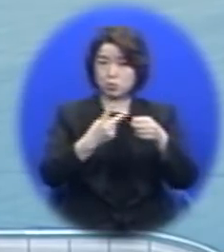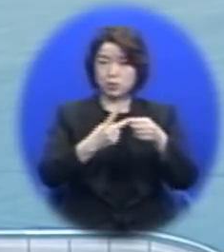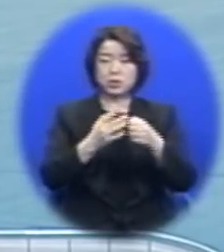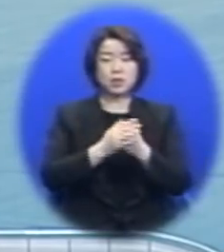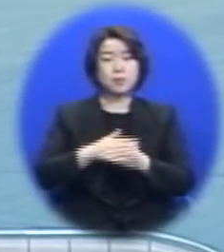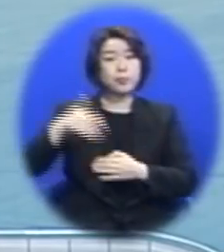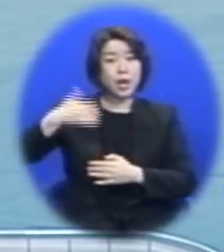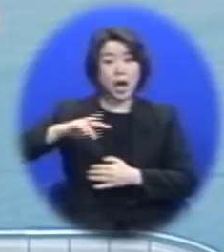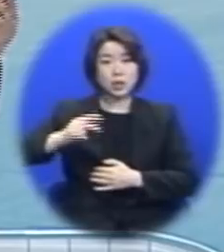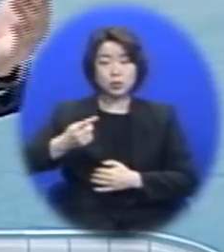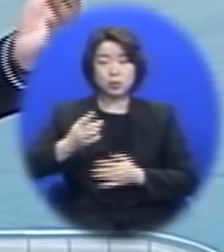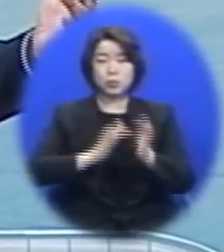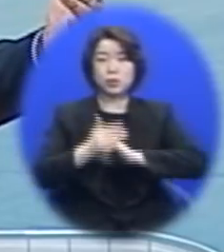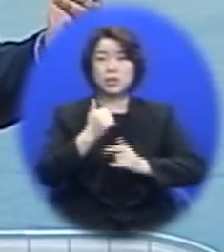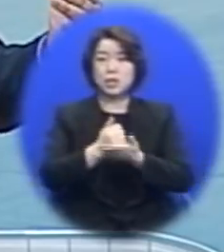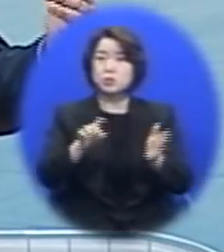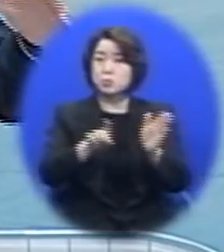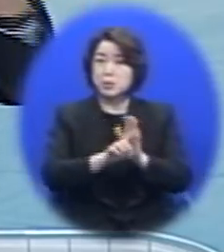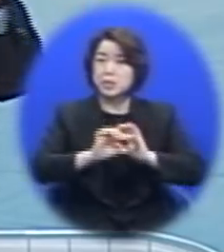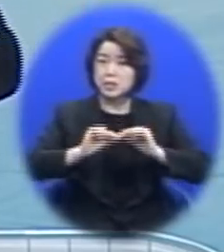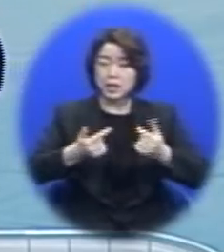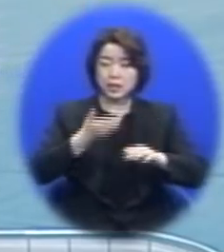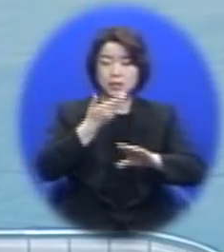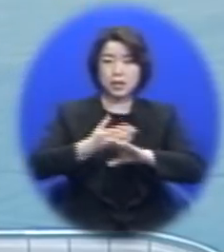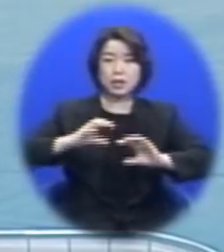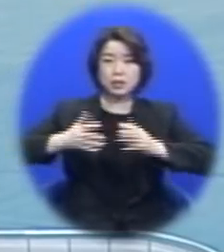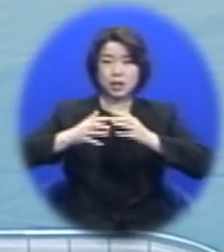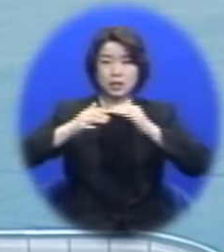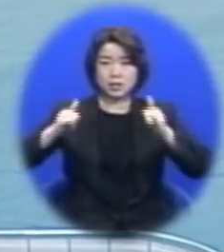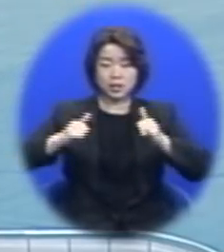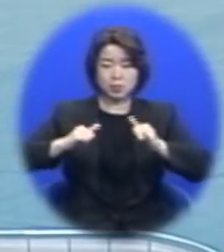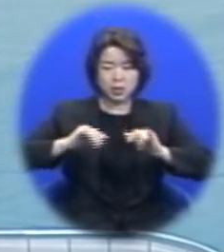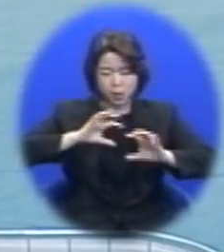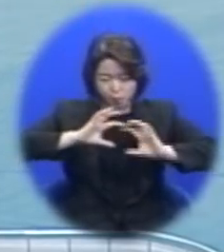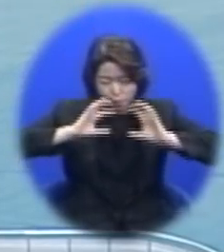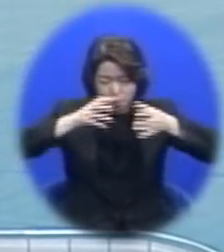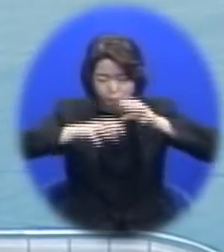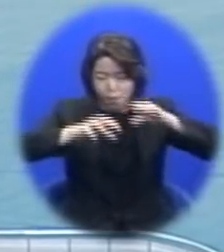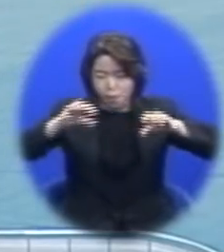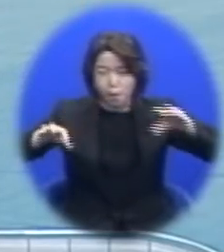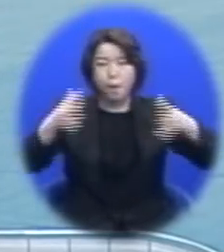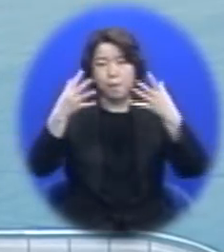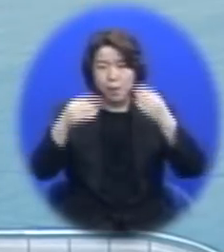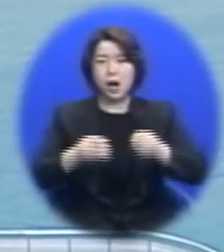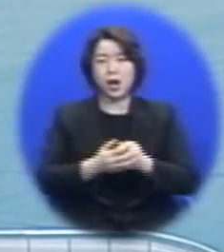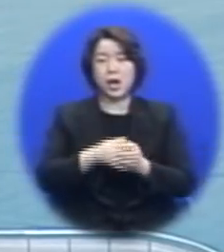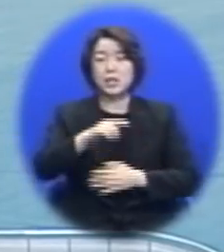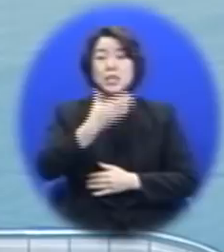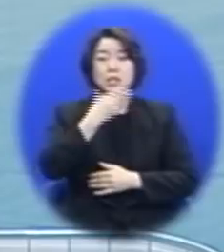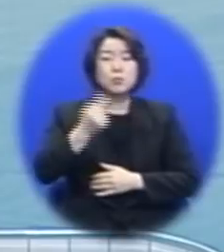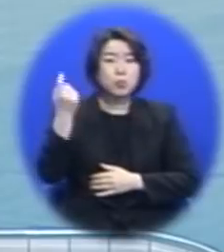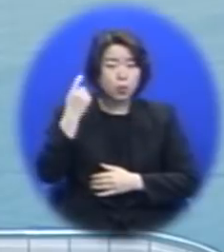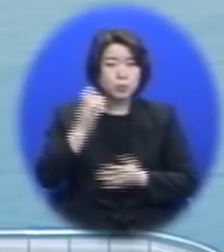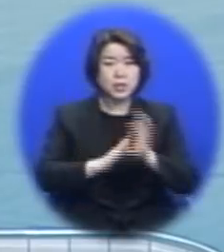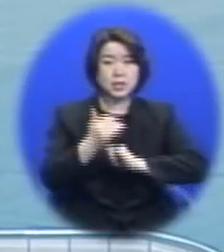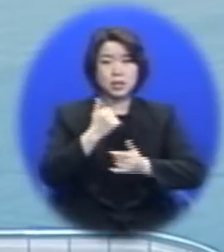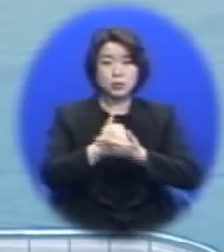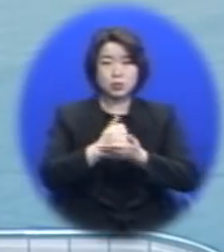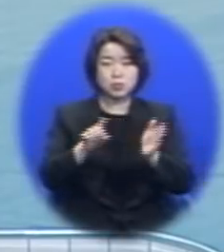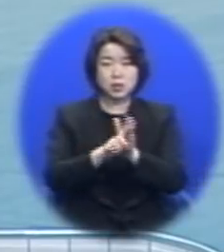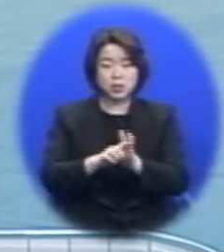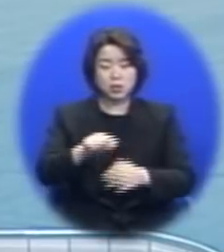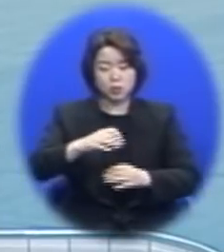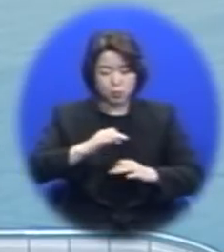아직도 예수를 믿지 않는 이방인들이 전 세계에 너무 많아요. 하나님 이 복음이, 이 예수를 믿는 이 놀라운